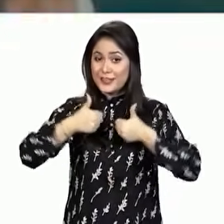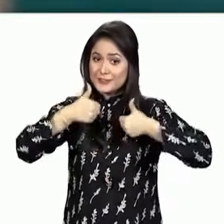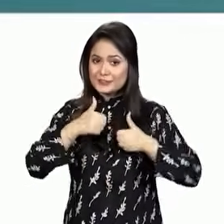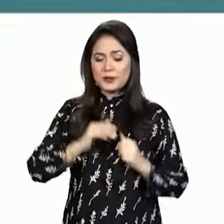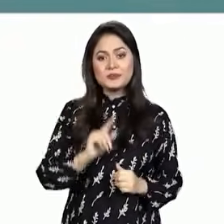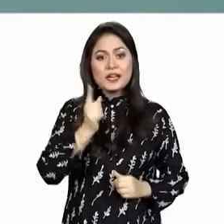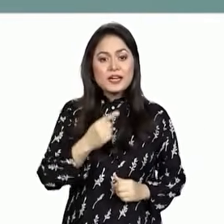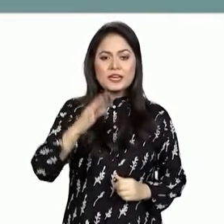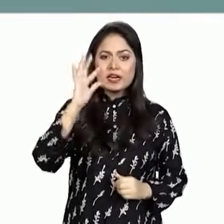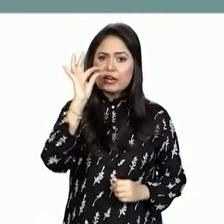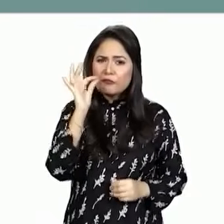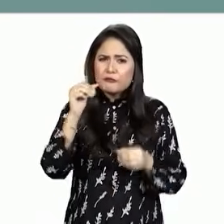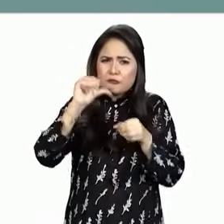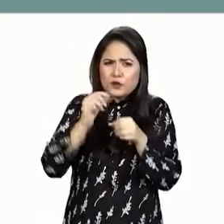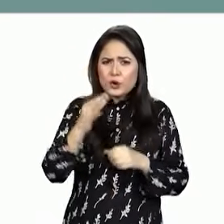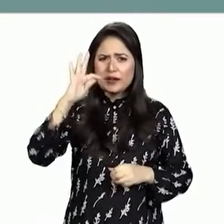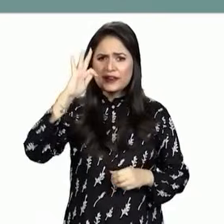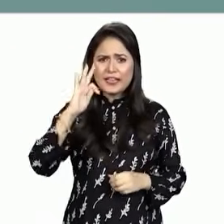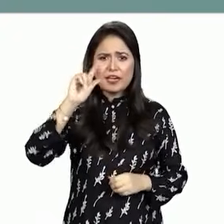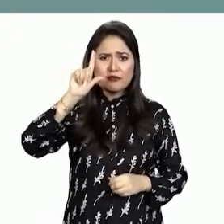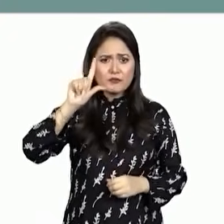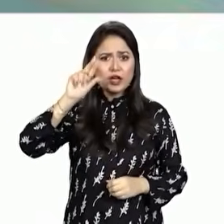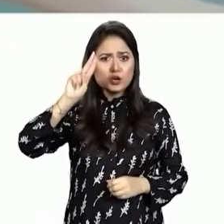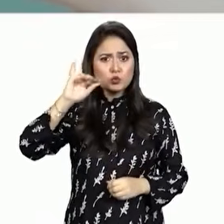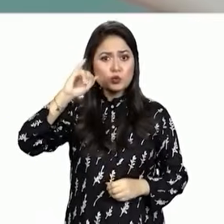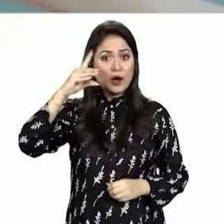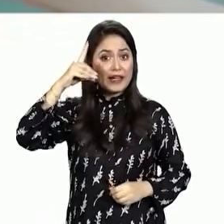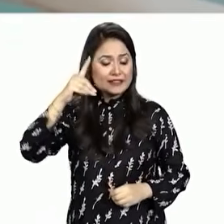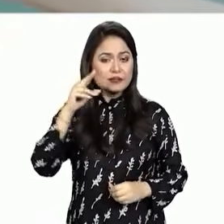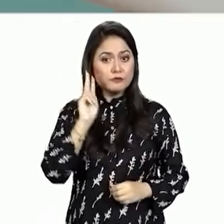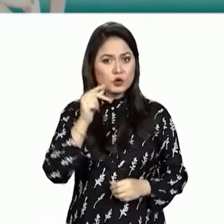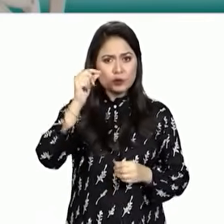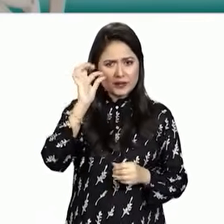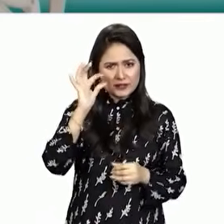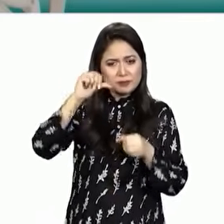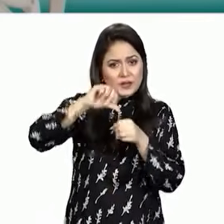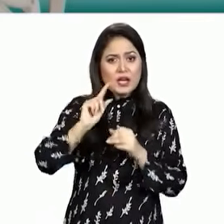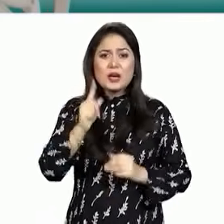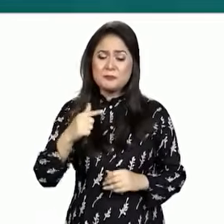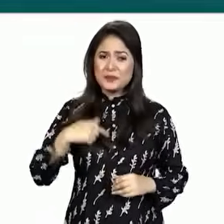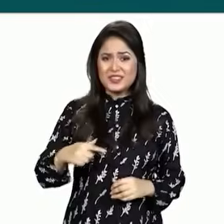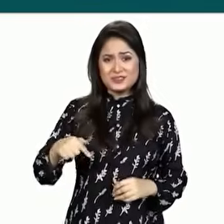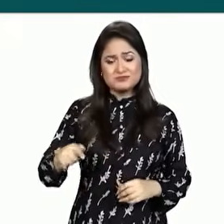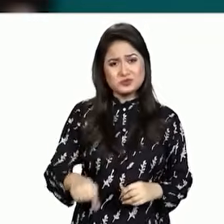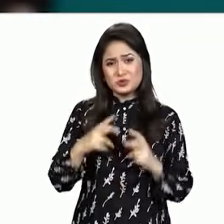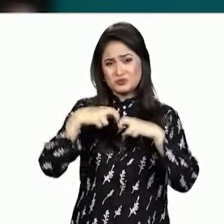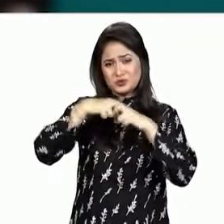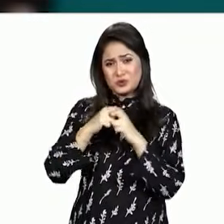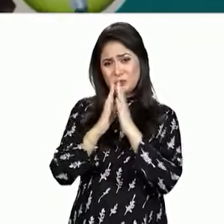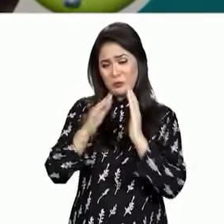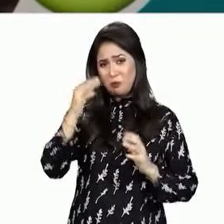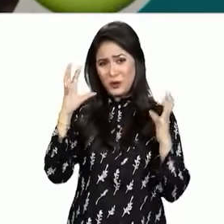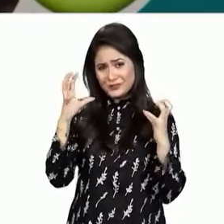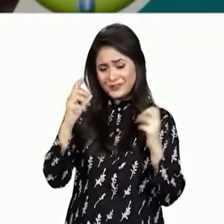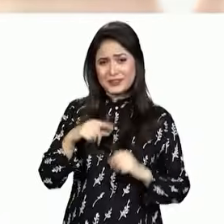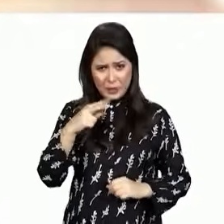سائنوویل فلوئڈ وہ مادہ ہے جو ہمارے جوڑوں کو مضبوط رکھنے میں اہم کردار ادا کرتا ہے۔ ہائے میرے جوڑوں میں درد ہے، یہ جملہ آپ نے